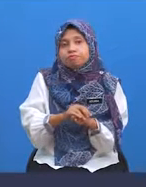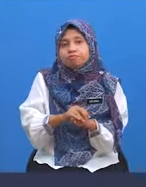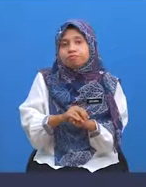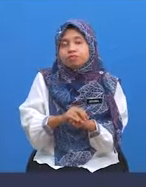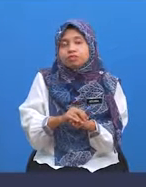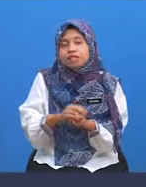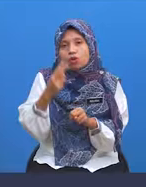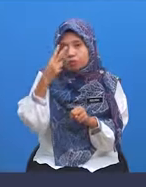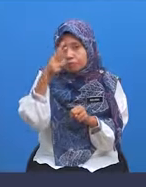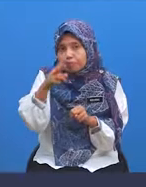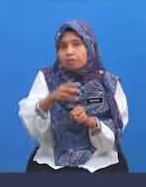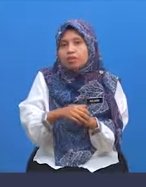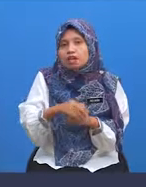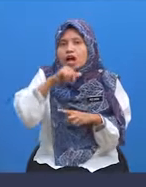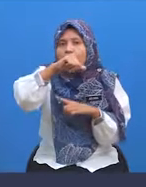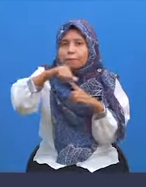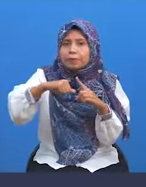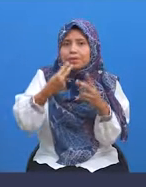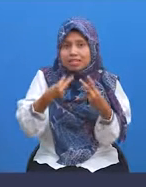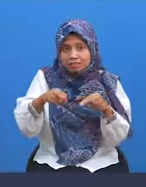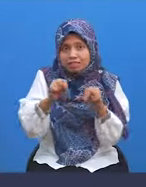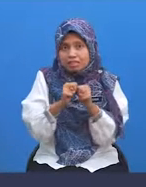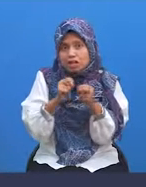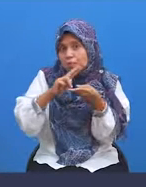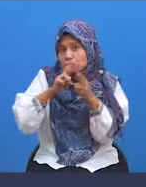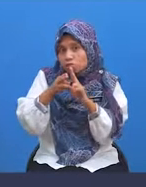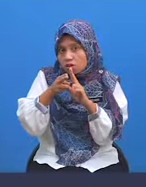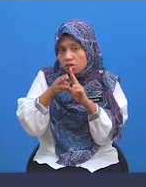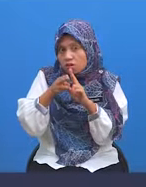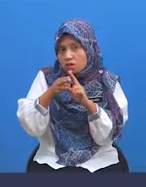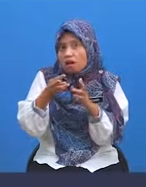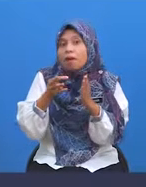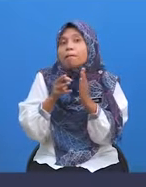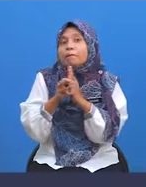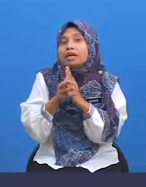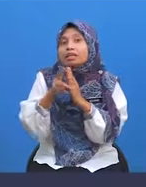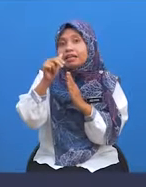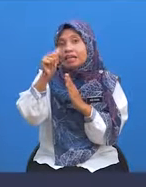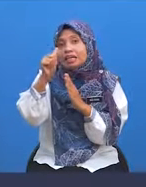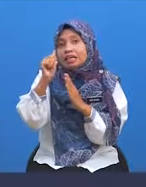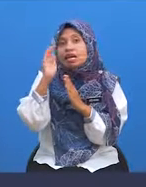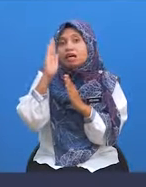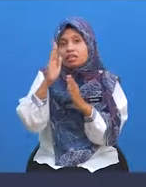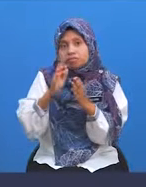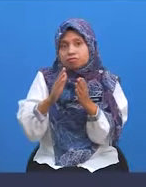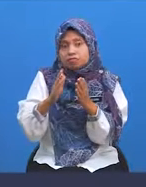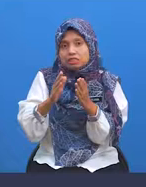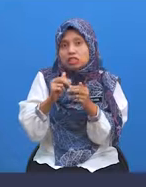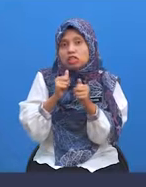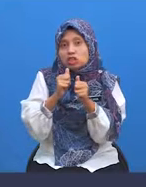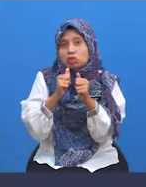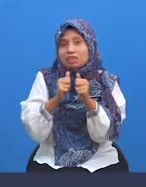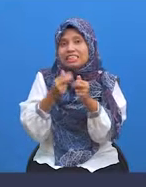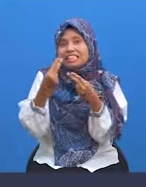Mari kita lihat paparan skrin. Apabila nilai A berubah, maka A akan mempengaruhi